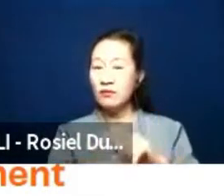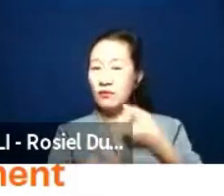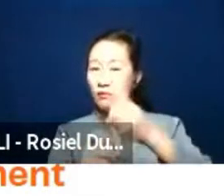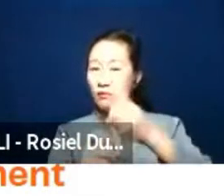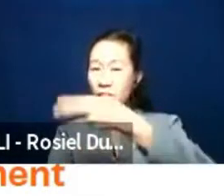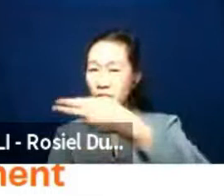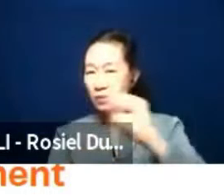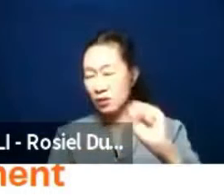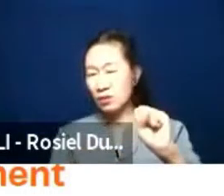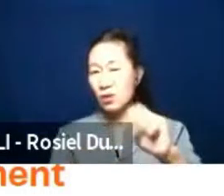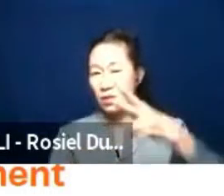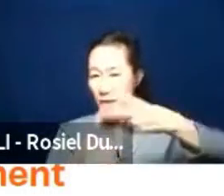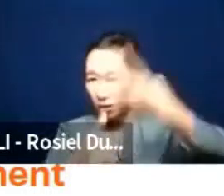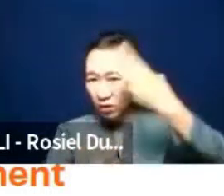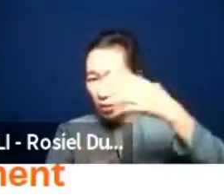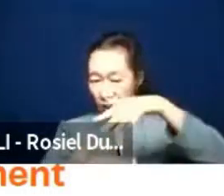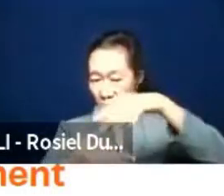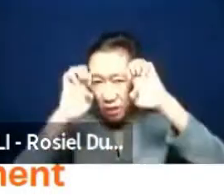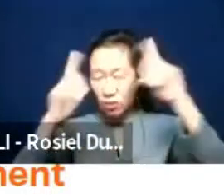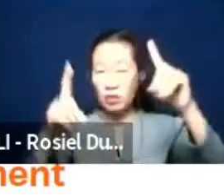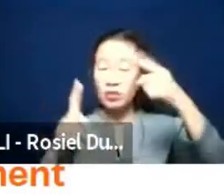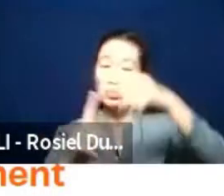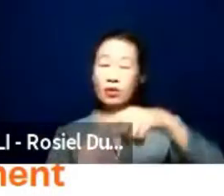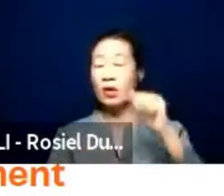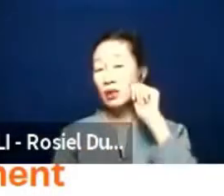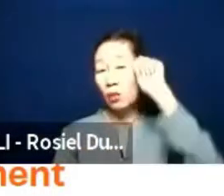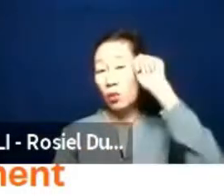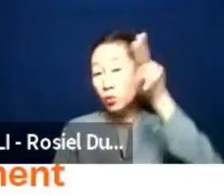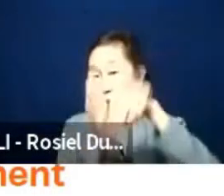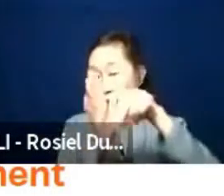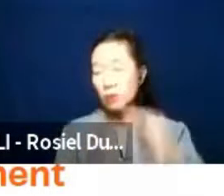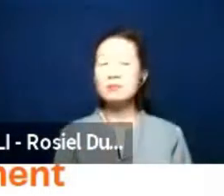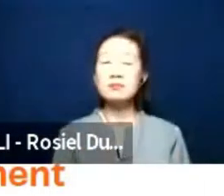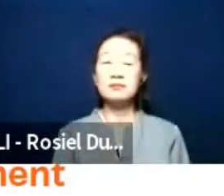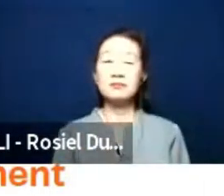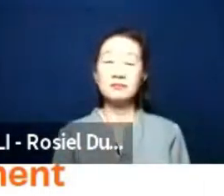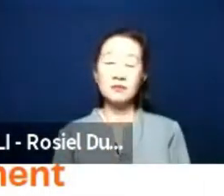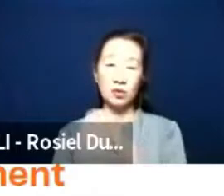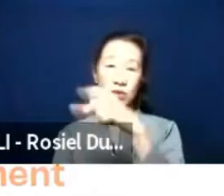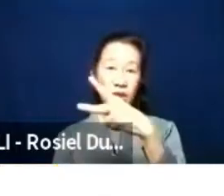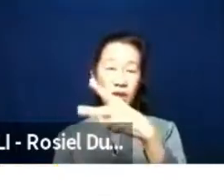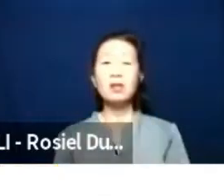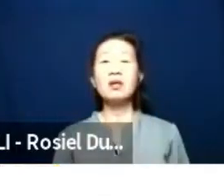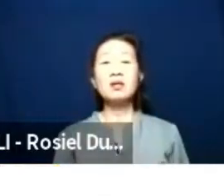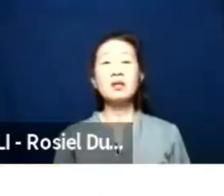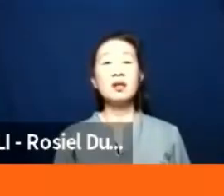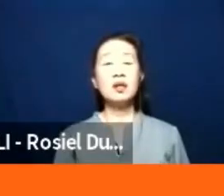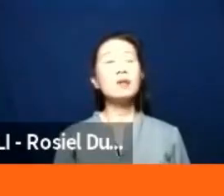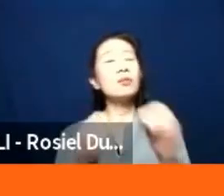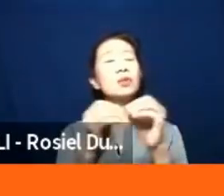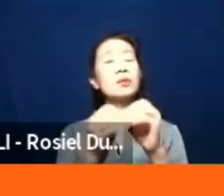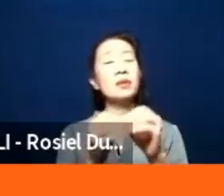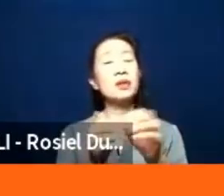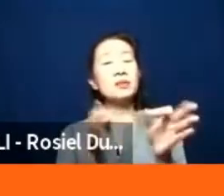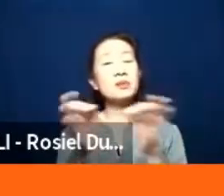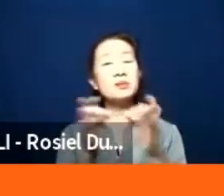no, or secondary education to adulthood. Okay, so masipaliwanag natin sa